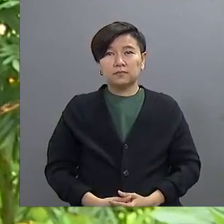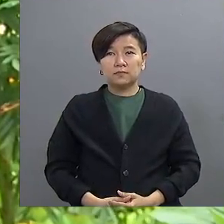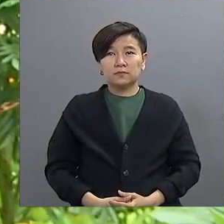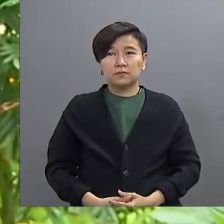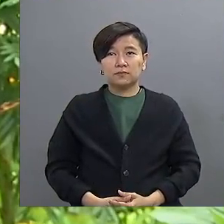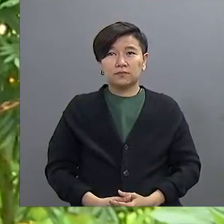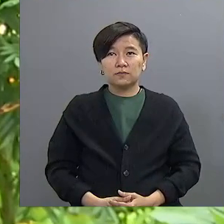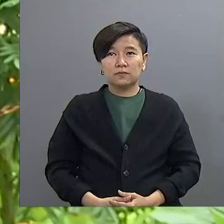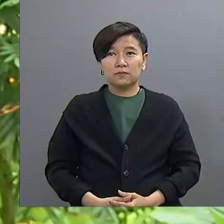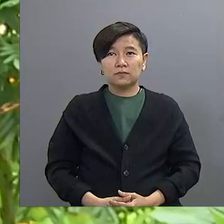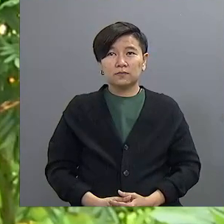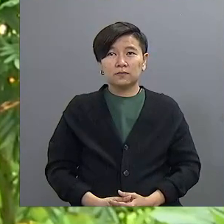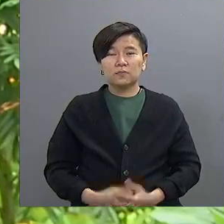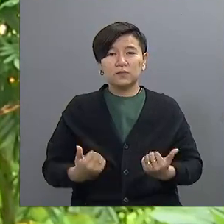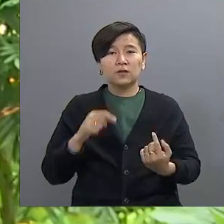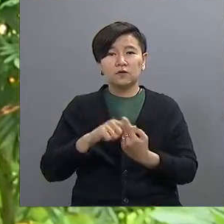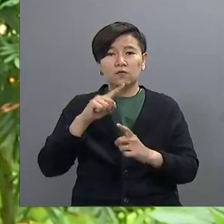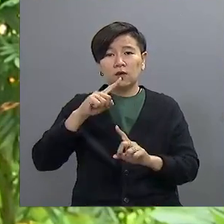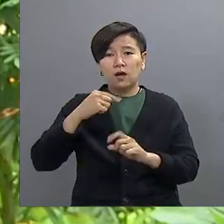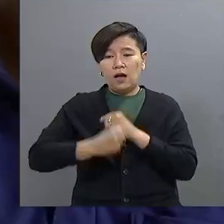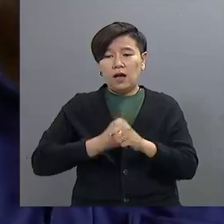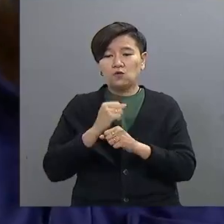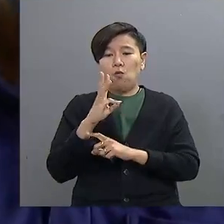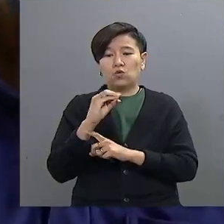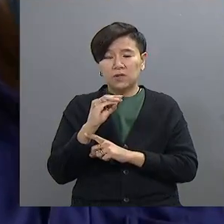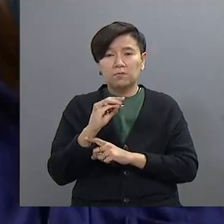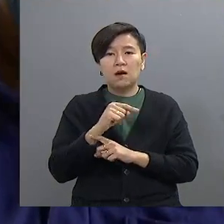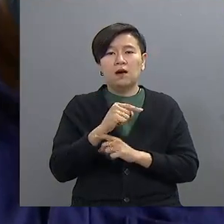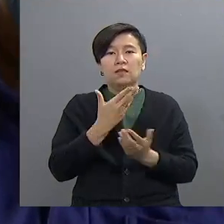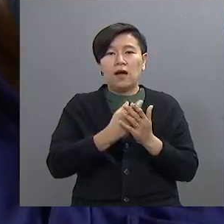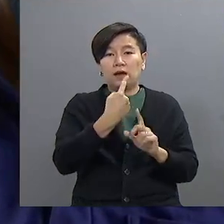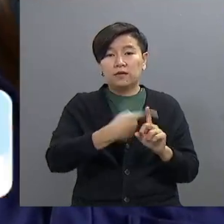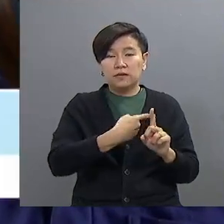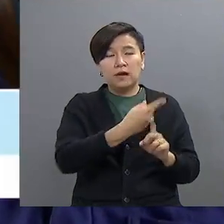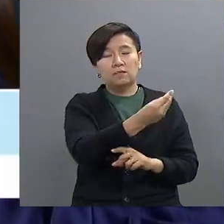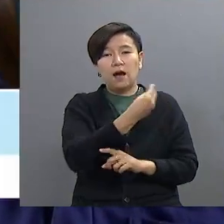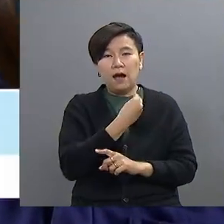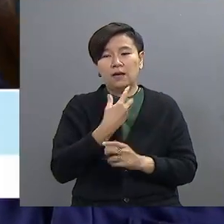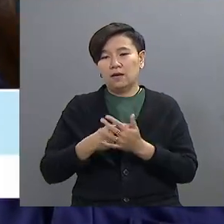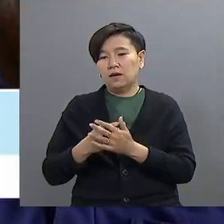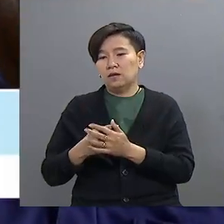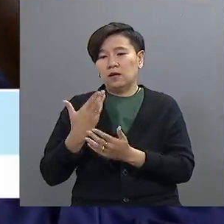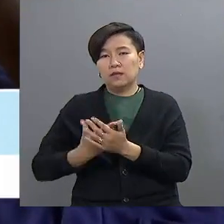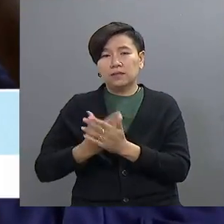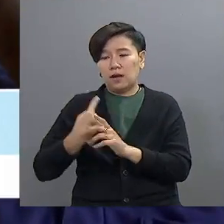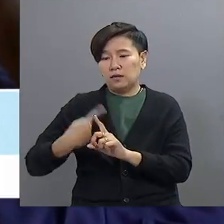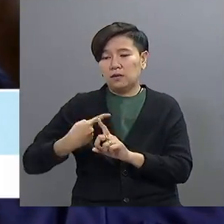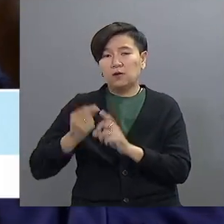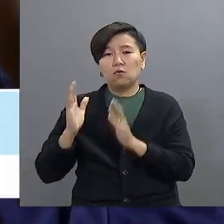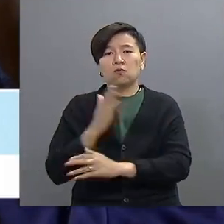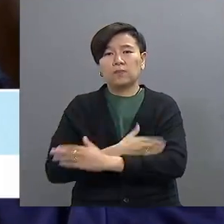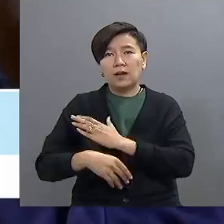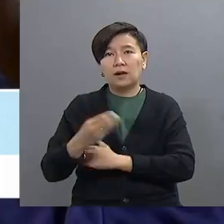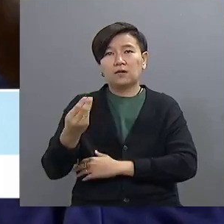บี้ยคนเฒ่าเบี้ยคนพิการนะ ก็ตาพิการตาบอดนะครับข้างซ้าย มอง